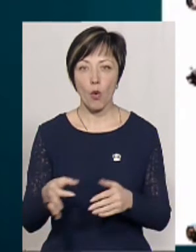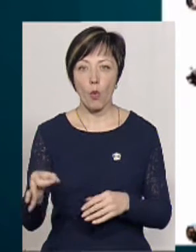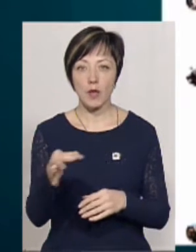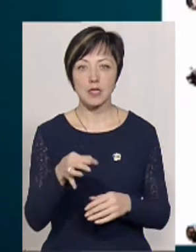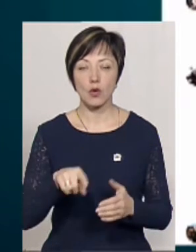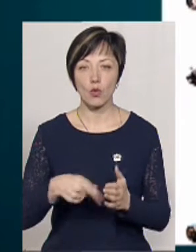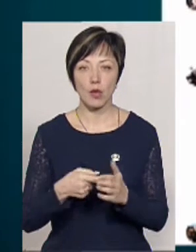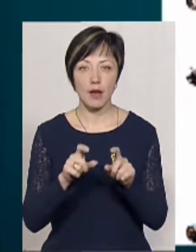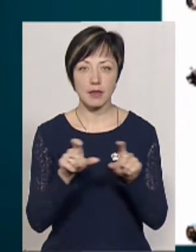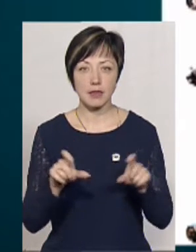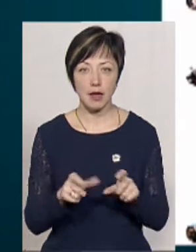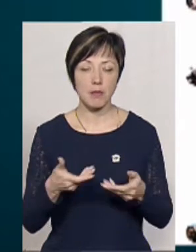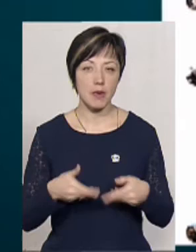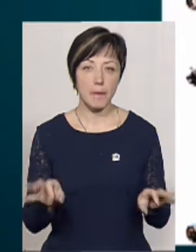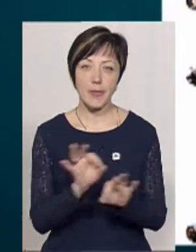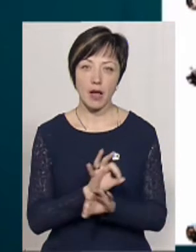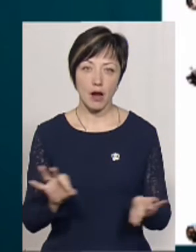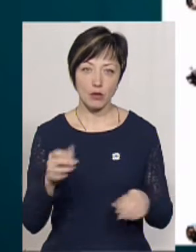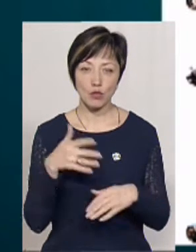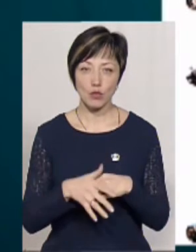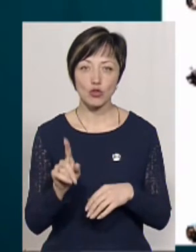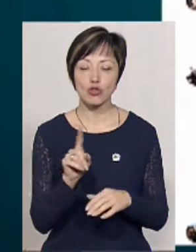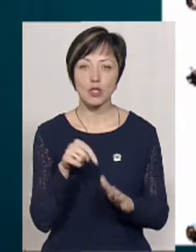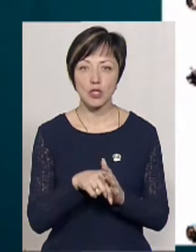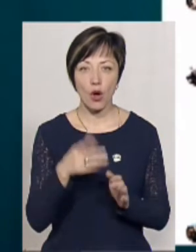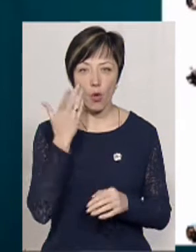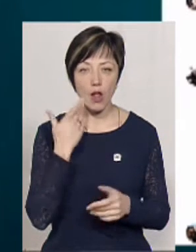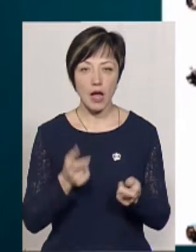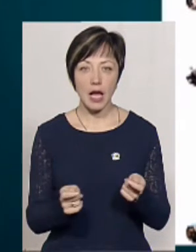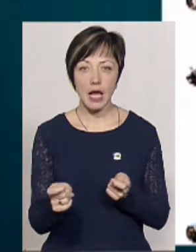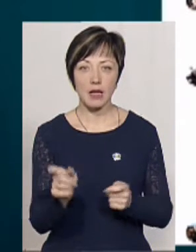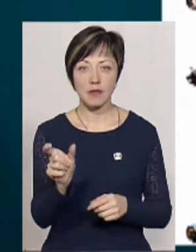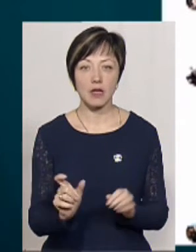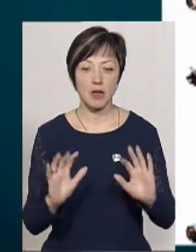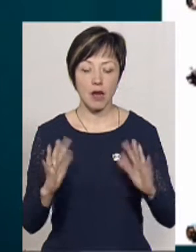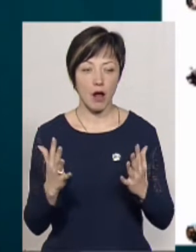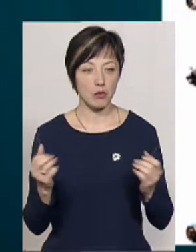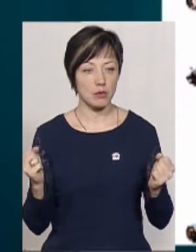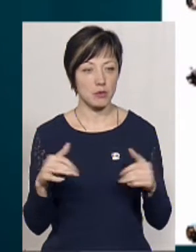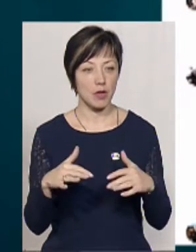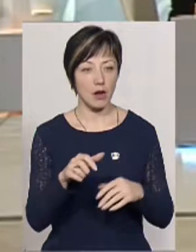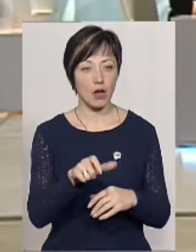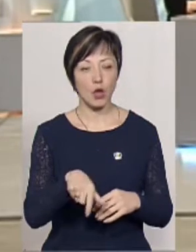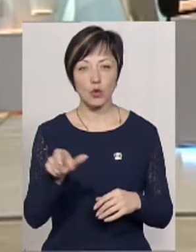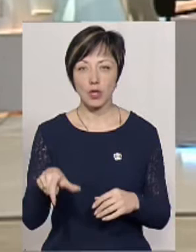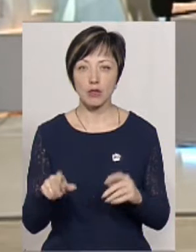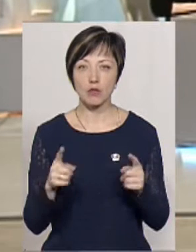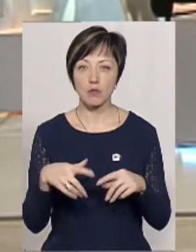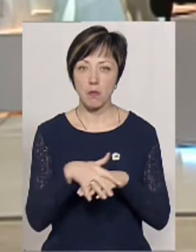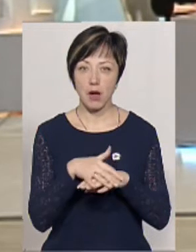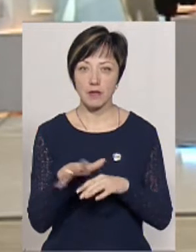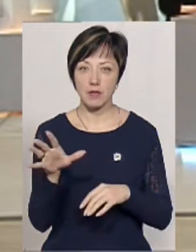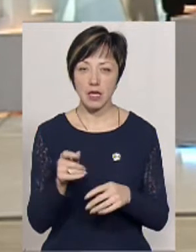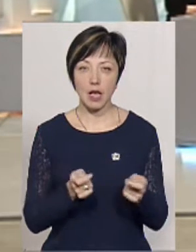комунальних закладів. Тобто ми прекрасно розуміємо, що означає, коли керівник раптом збирає людей. Ну, спочатку чогось масово